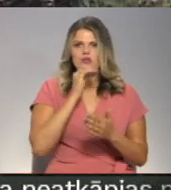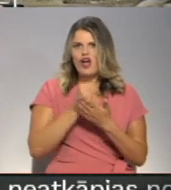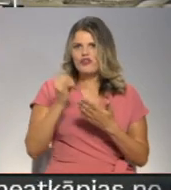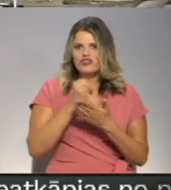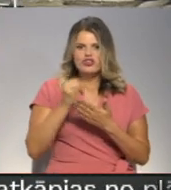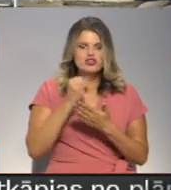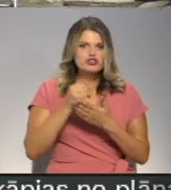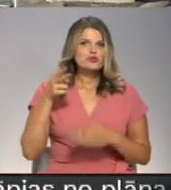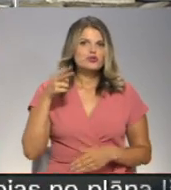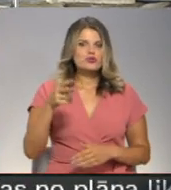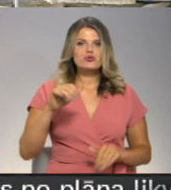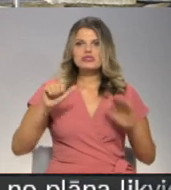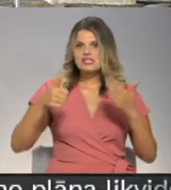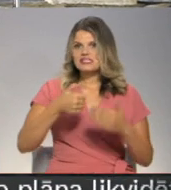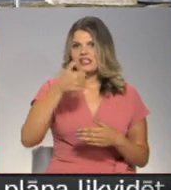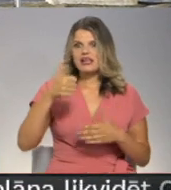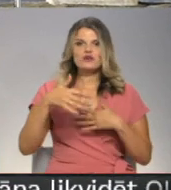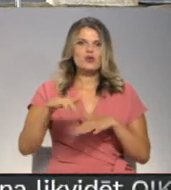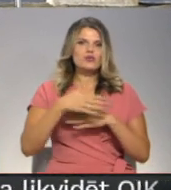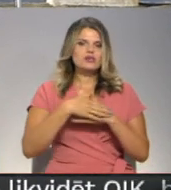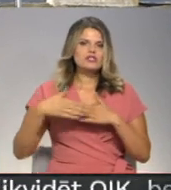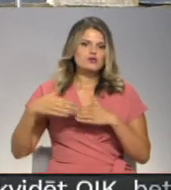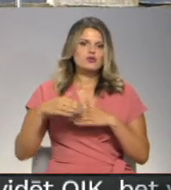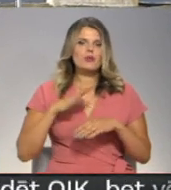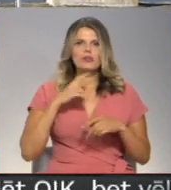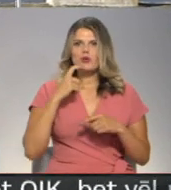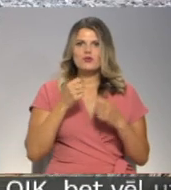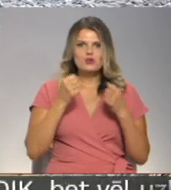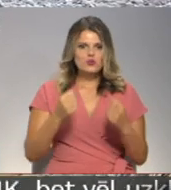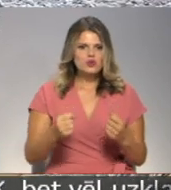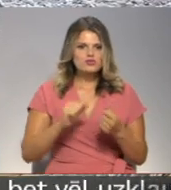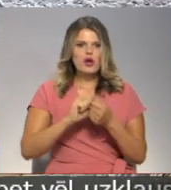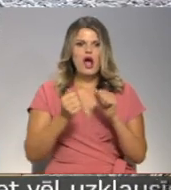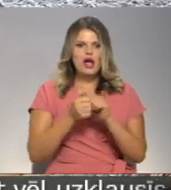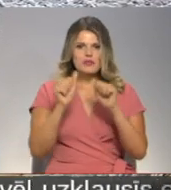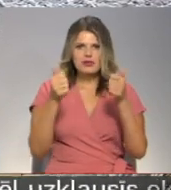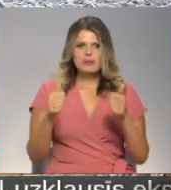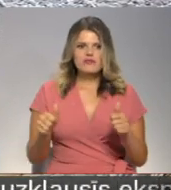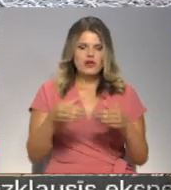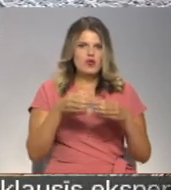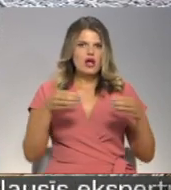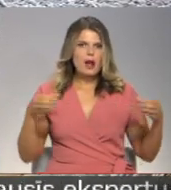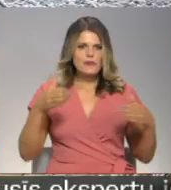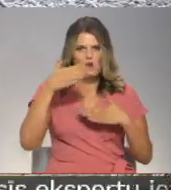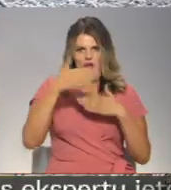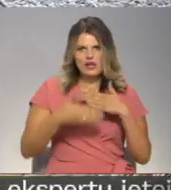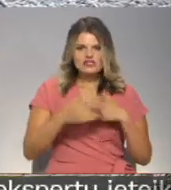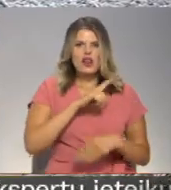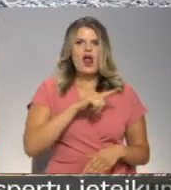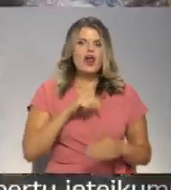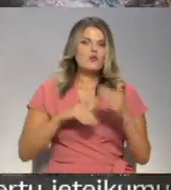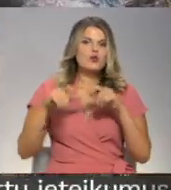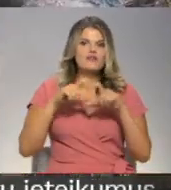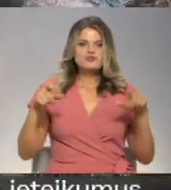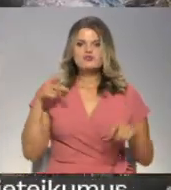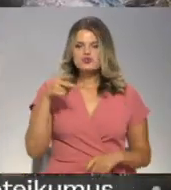attīrīšanas iekārtas, 2006. Gadā jūras krasto tūmā tika nostiprināts ar no akmeņiem veidot gabionu sienu. Latvijas